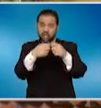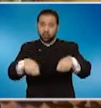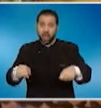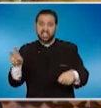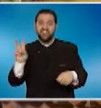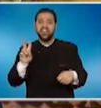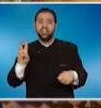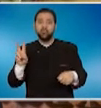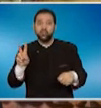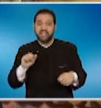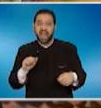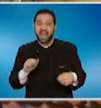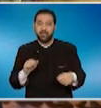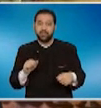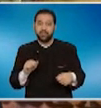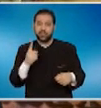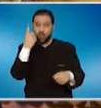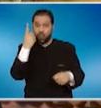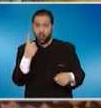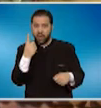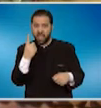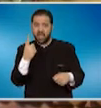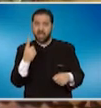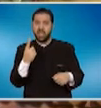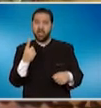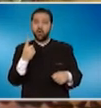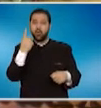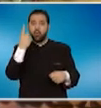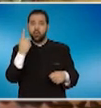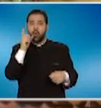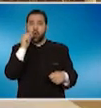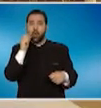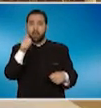toate virtualitățile unei perfecțiuni?